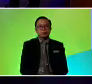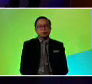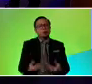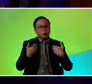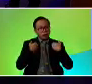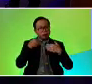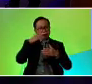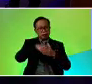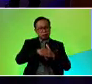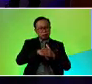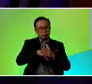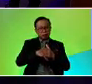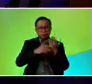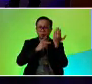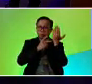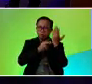tuh ada dalam kunci